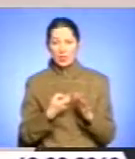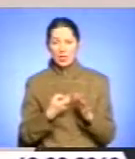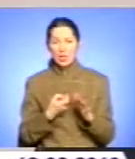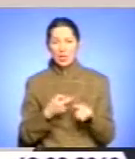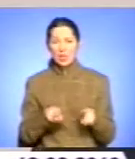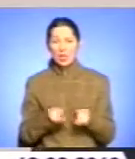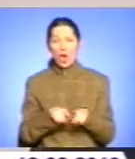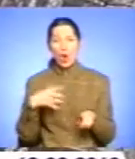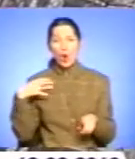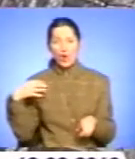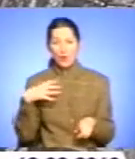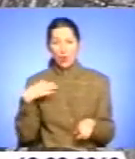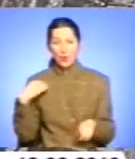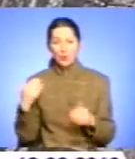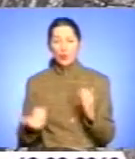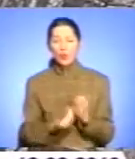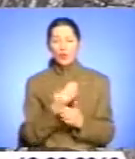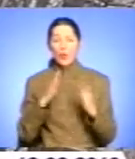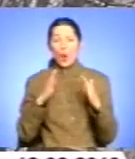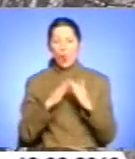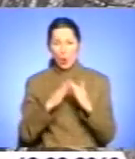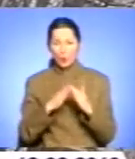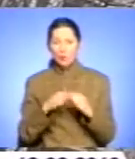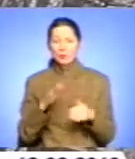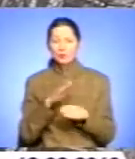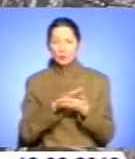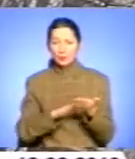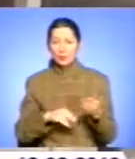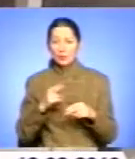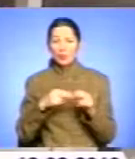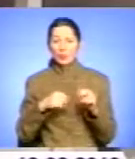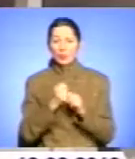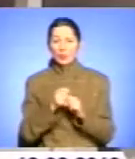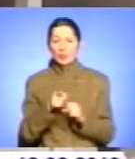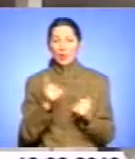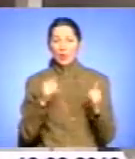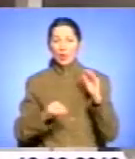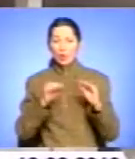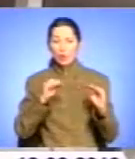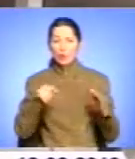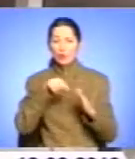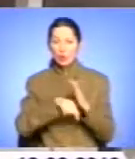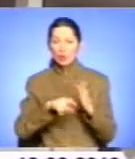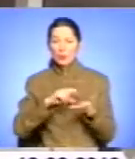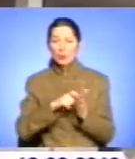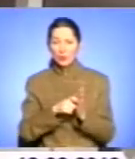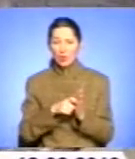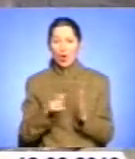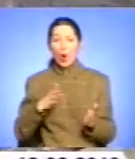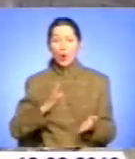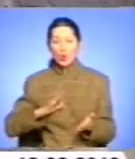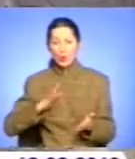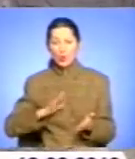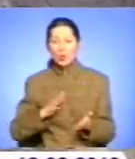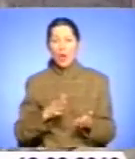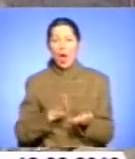в Донецьку і у Львові. У новому корпусі Охматдиту тривають будівельні роботи. Там зараз оздоблюють внутрішні приміщення. Довгоочікувані операції з пересадки